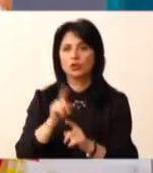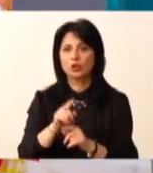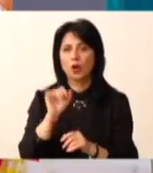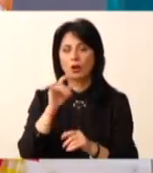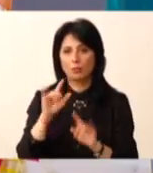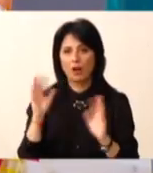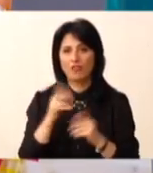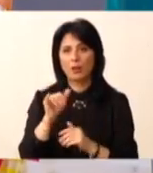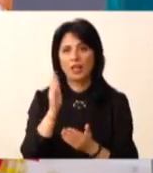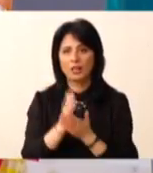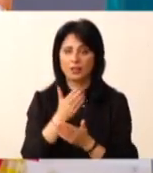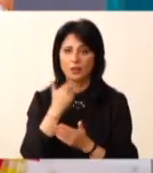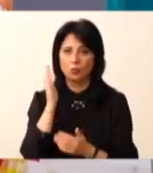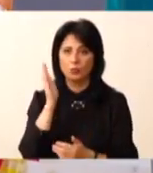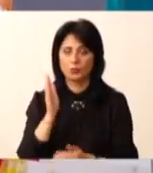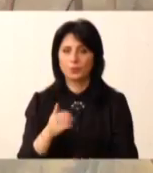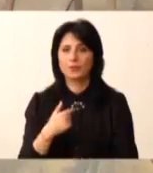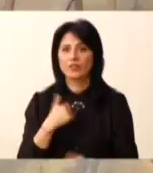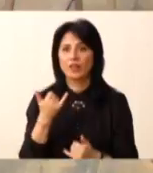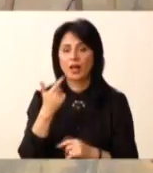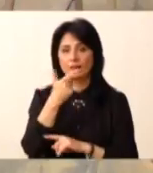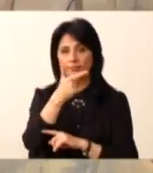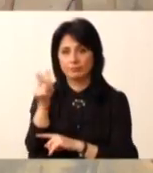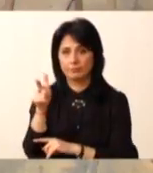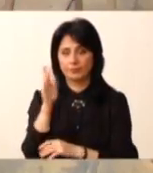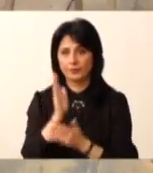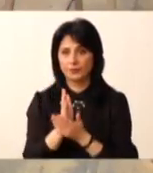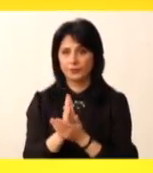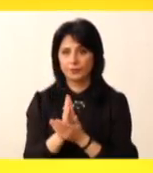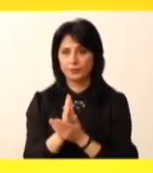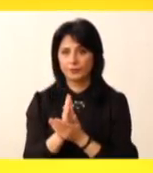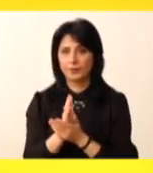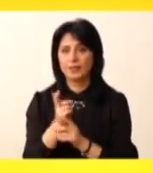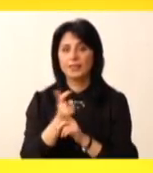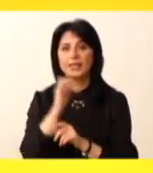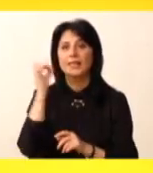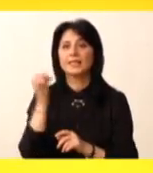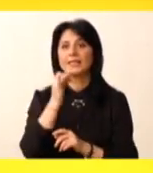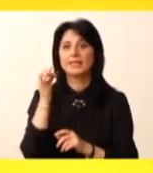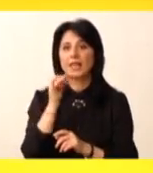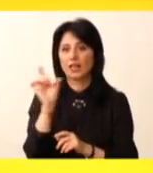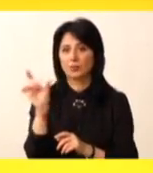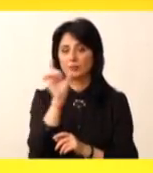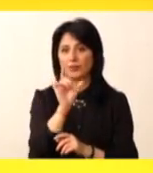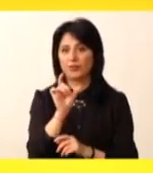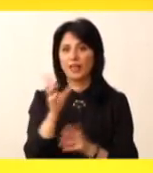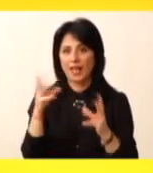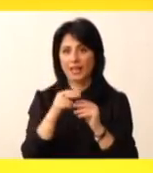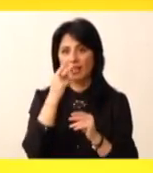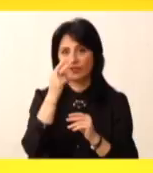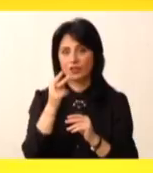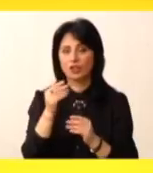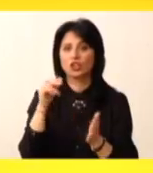არსებობის საკითხის გასარკვევად. ჩვენ ახლა სიუჟეტი გვაქვს ძალიან საინტერესო რუბრიკიდან ერთად ნახოთ და